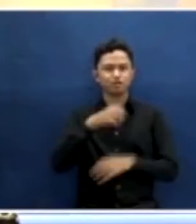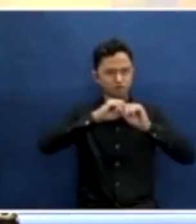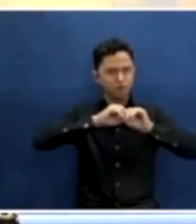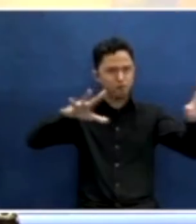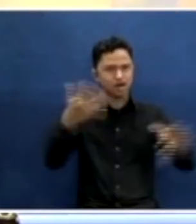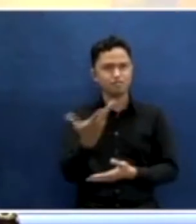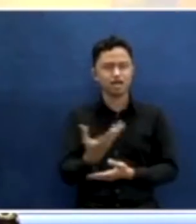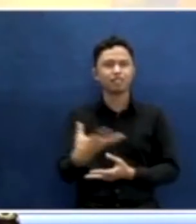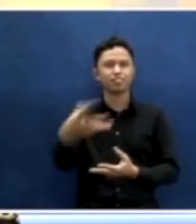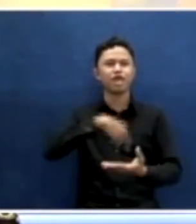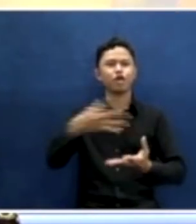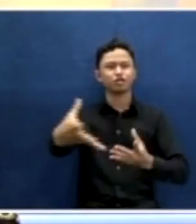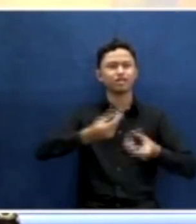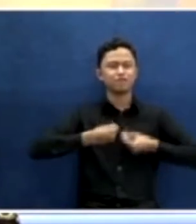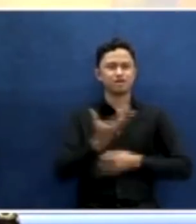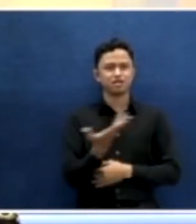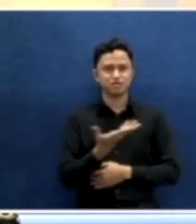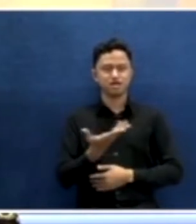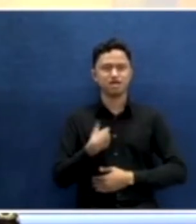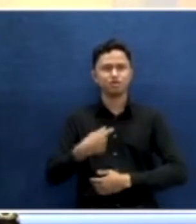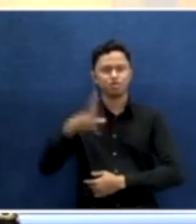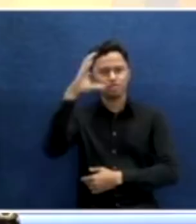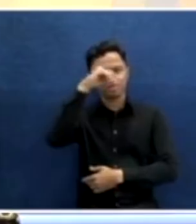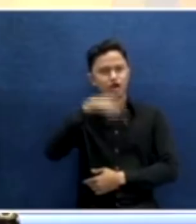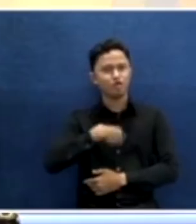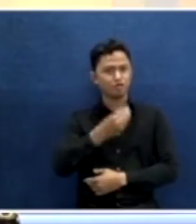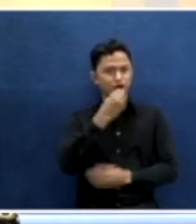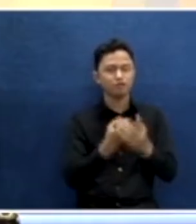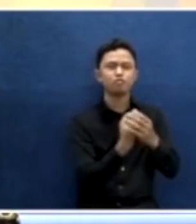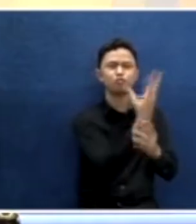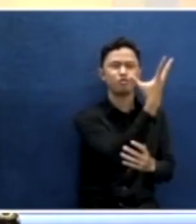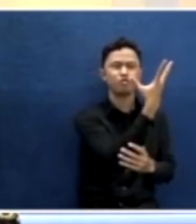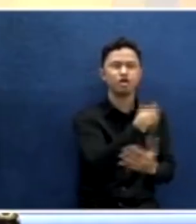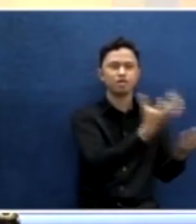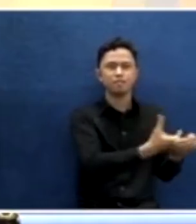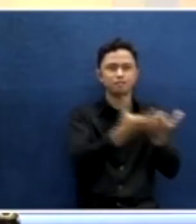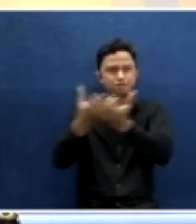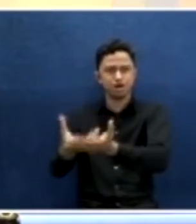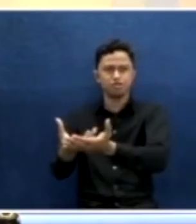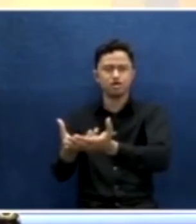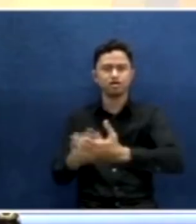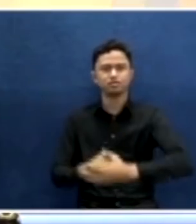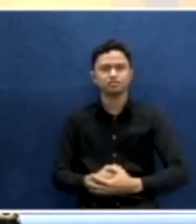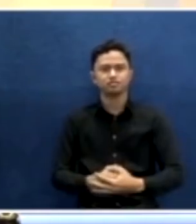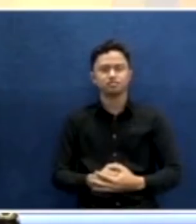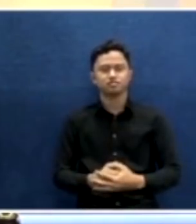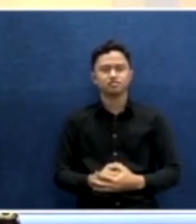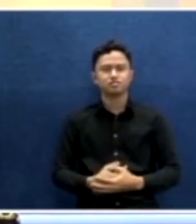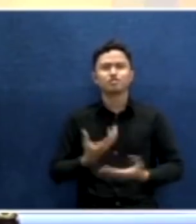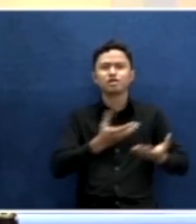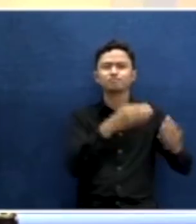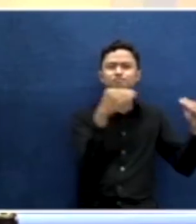sampai ke tangan saya setelah kutahu Siapa yang kemudian menumbuhkan Siapa yang membawa dan siapa kemudian yang